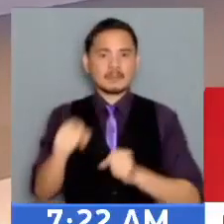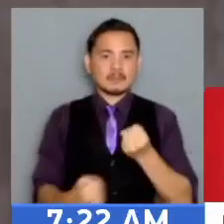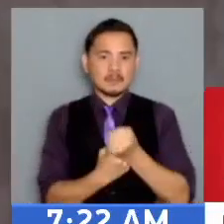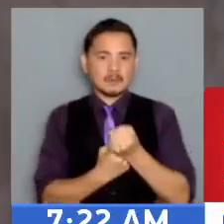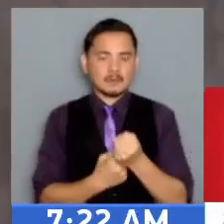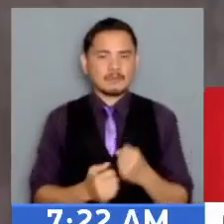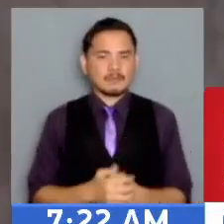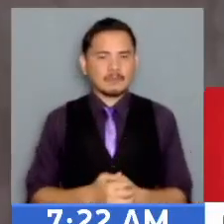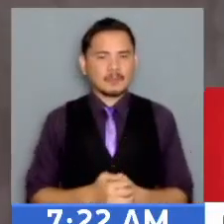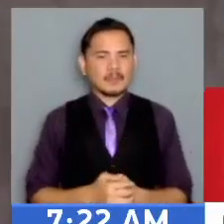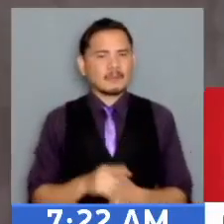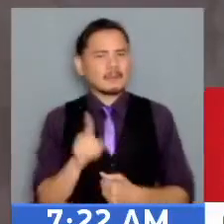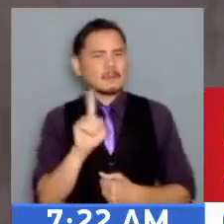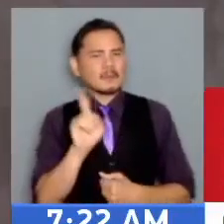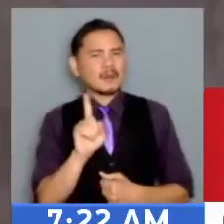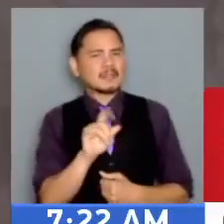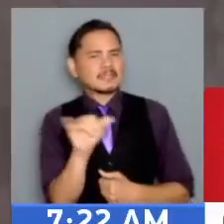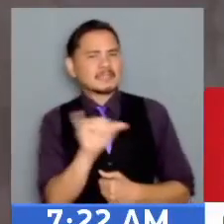dalawa? Marami-rami.